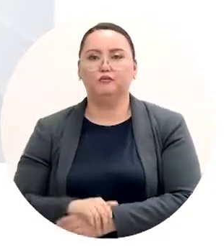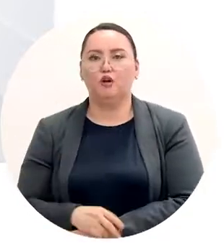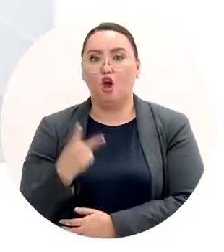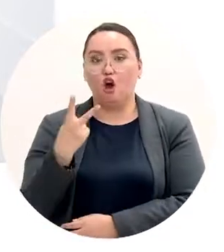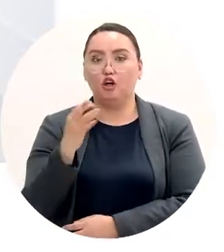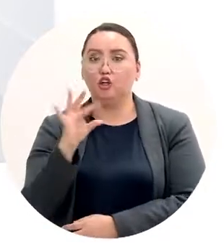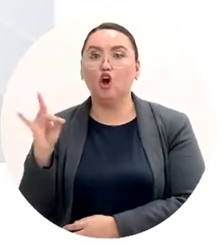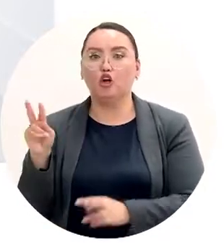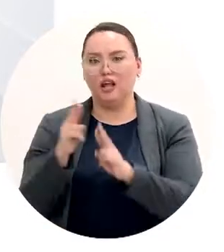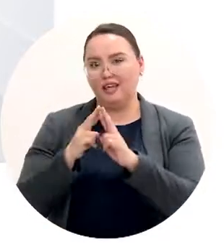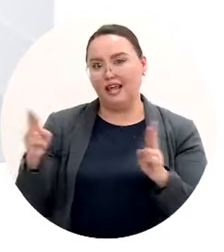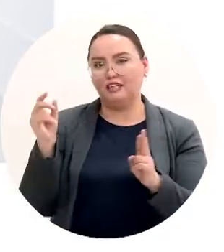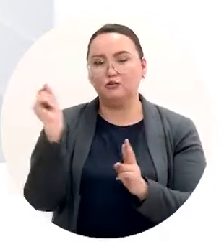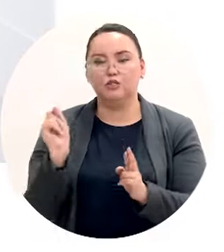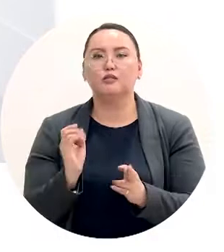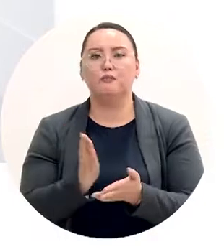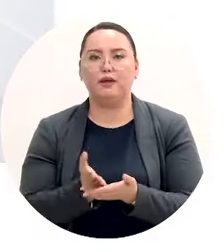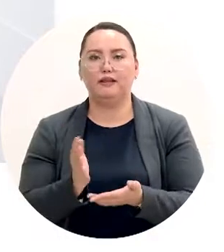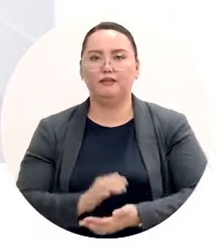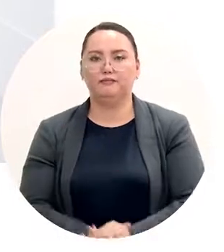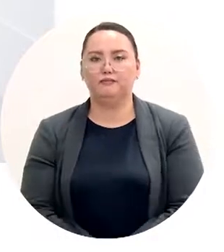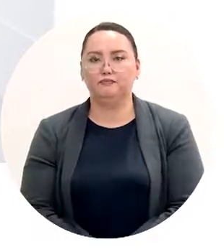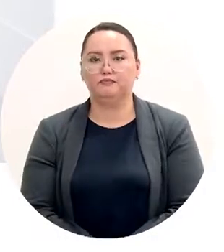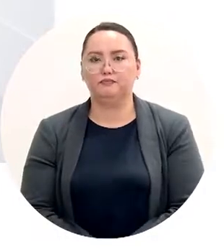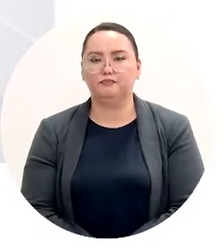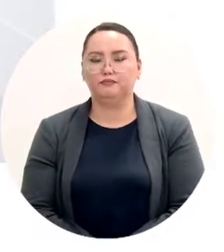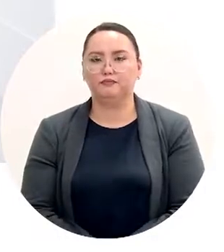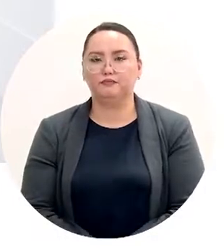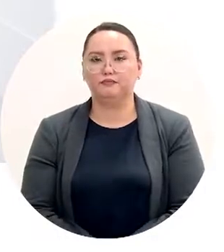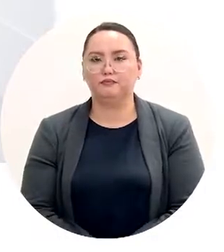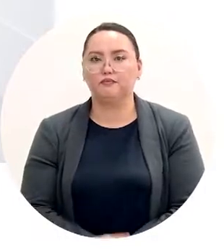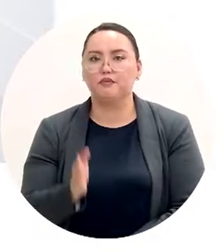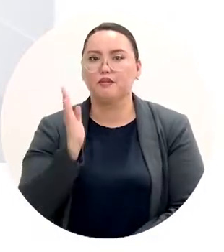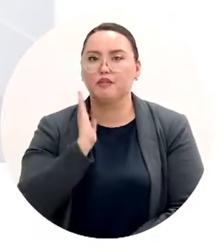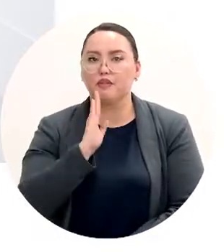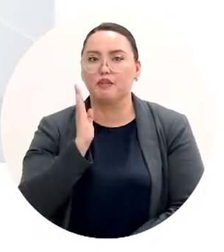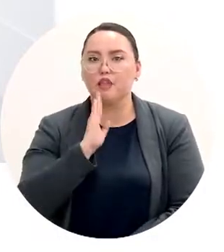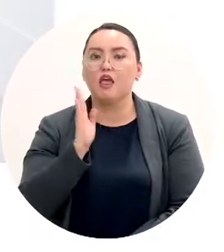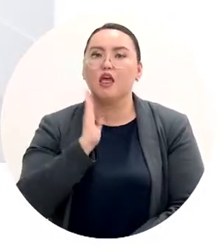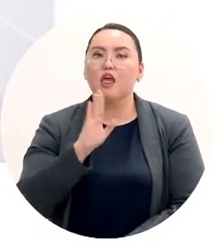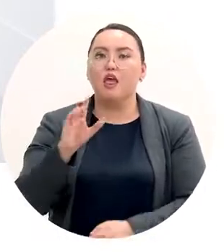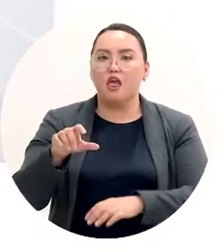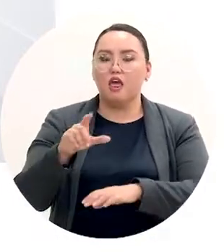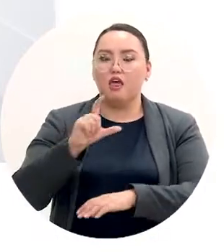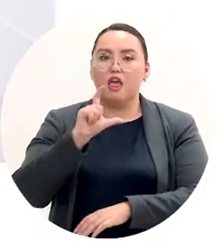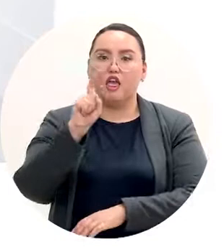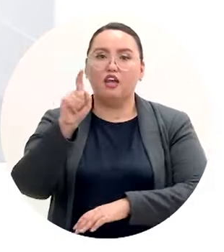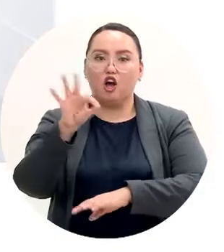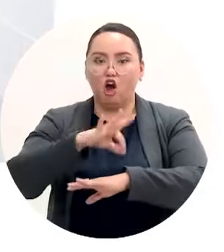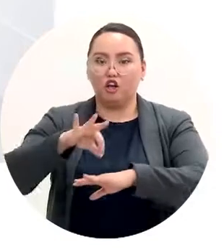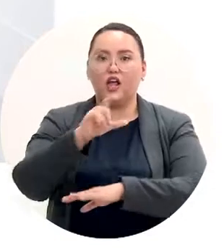эхлэл гэдэг санааг илтгэчихвэл эхи. За харин их хүн их орон гэж чих юм бол эхэ